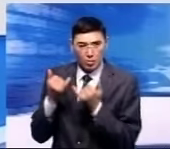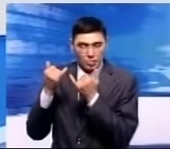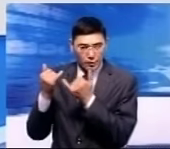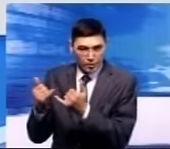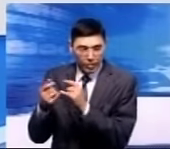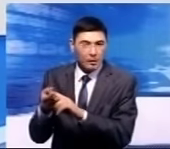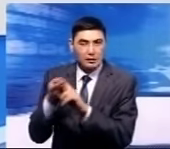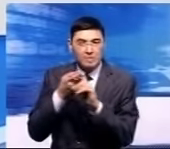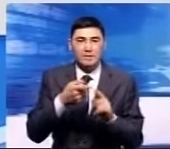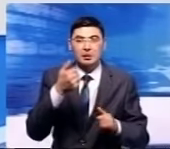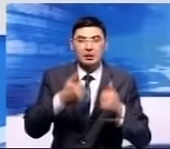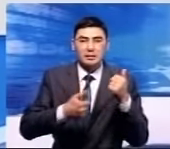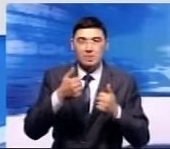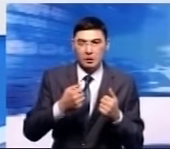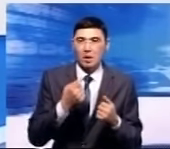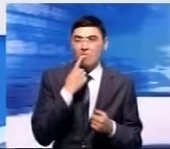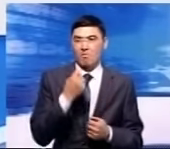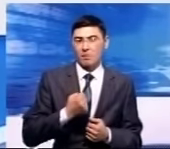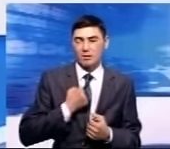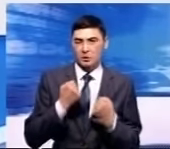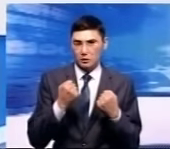5 видах военно-прикладного спорта.